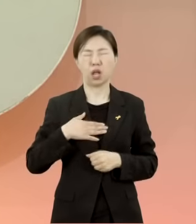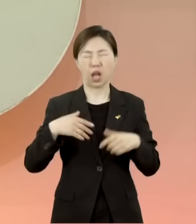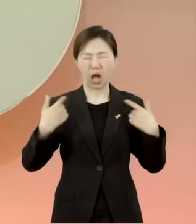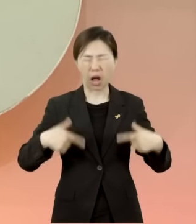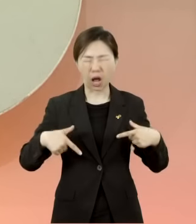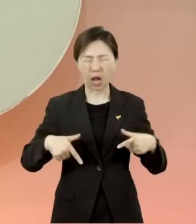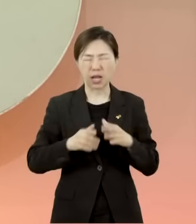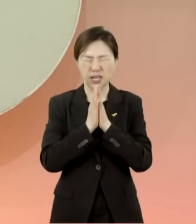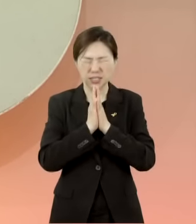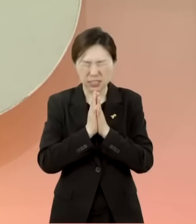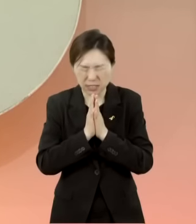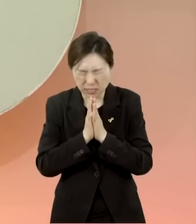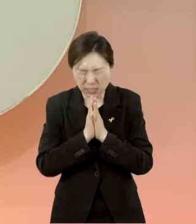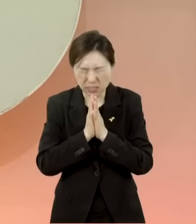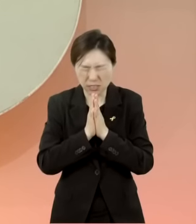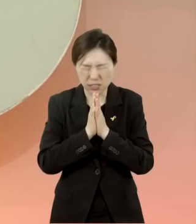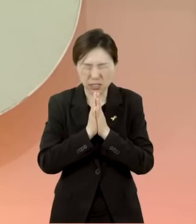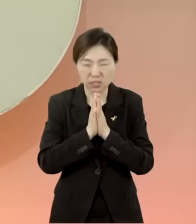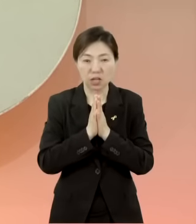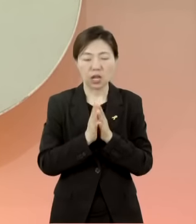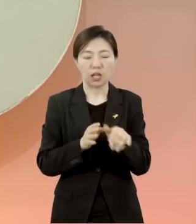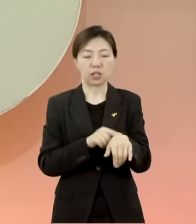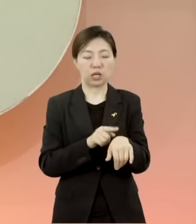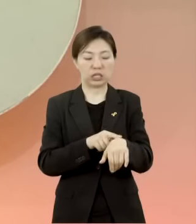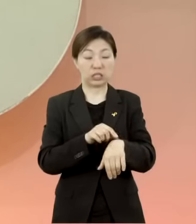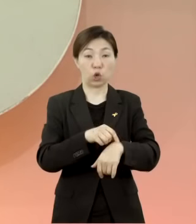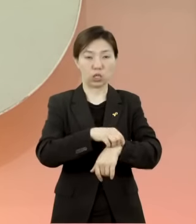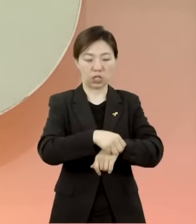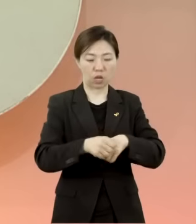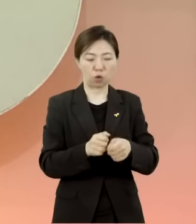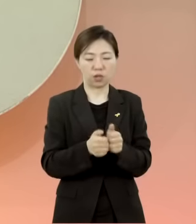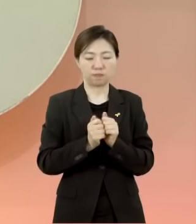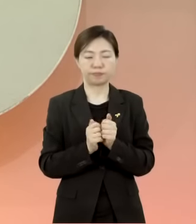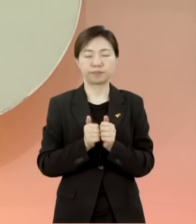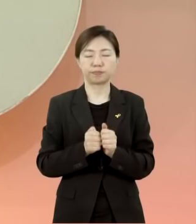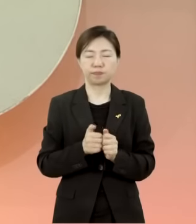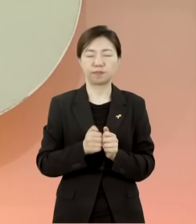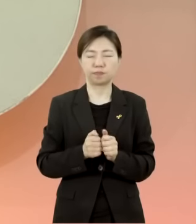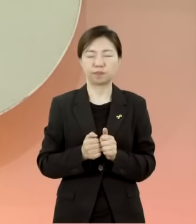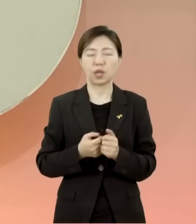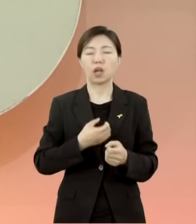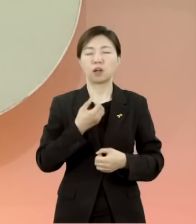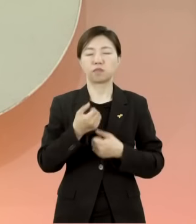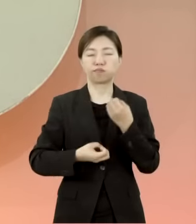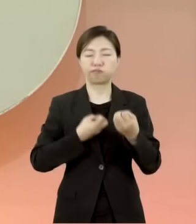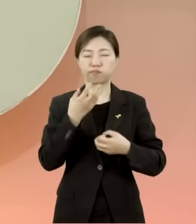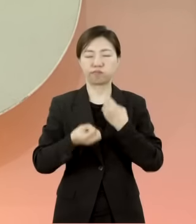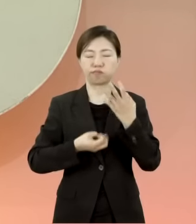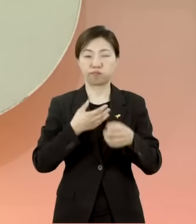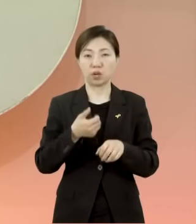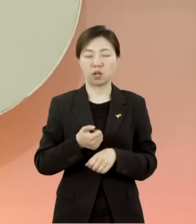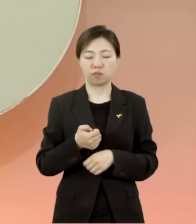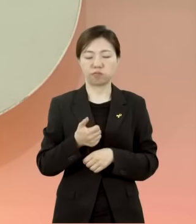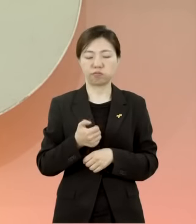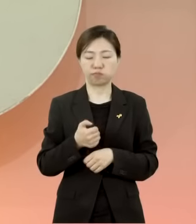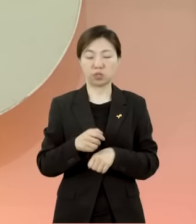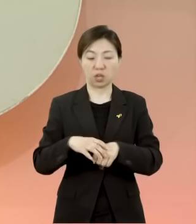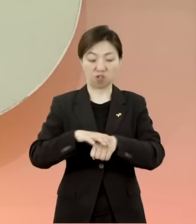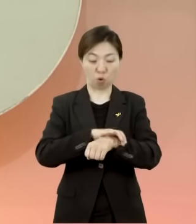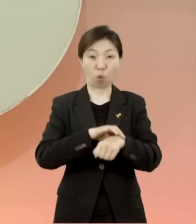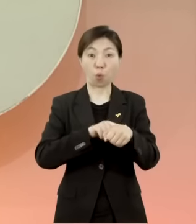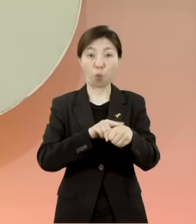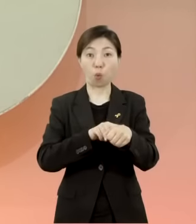부위를 보니까 자기가 항상 기도하던 그 단주 항상 기도하던 단주를 끼고